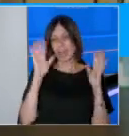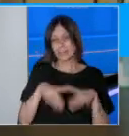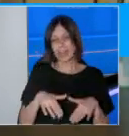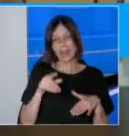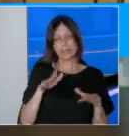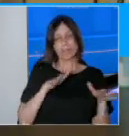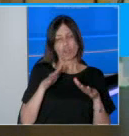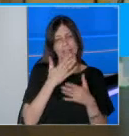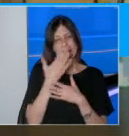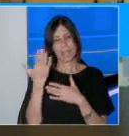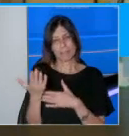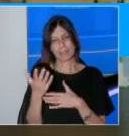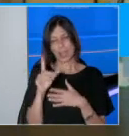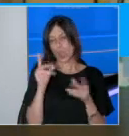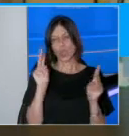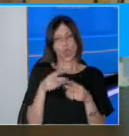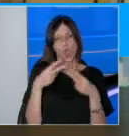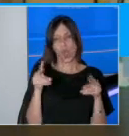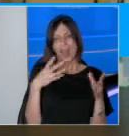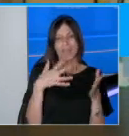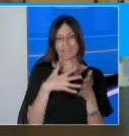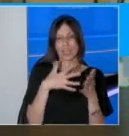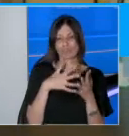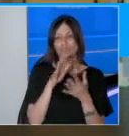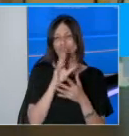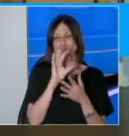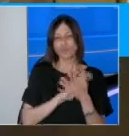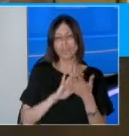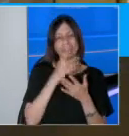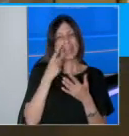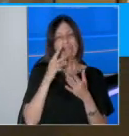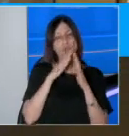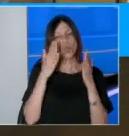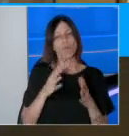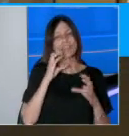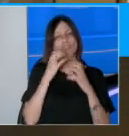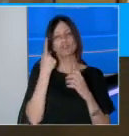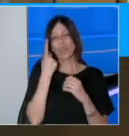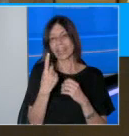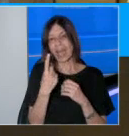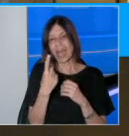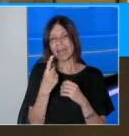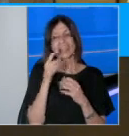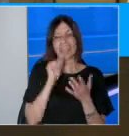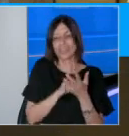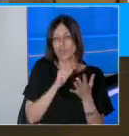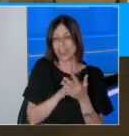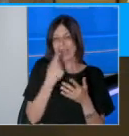את ממשלת הימין, היא לא מסוגלת לבקר שום דבר. תראה לי גוף תקשורת אחד, עיתונאי